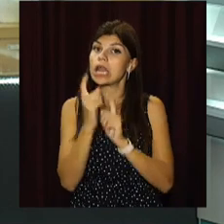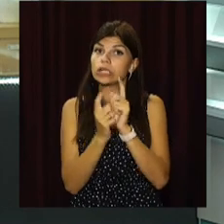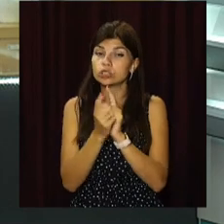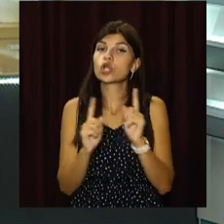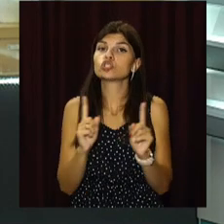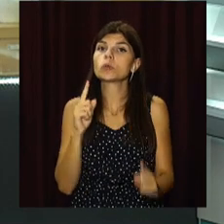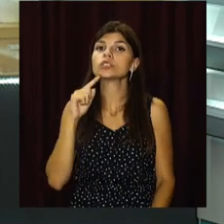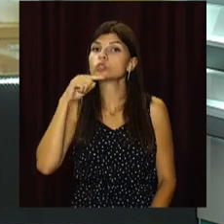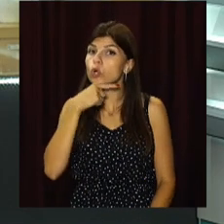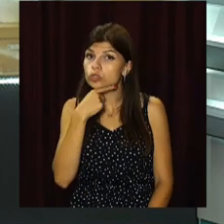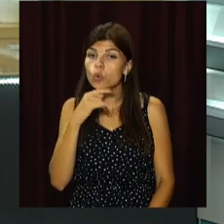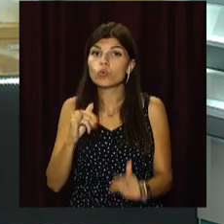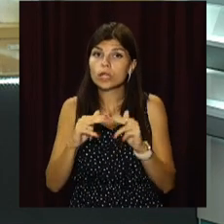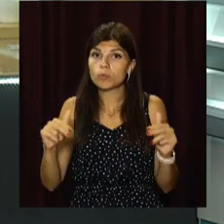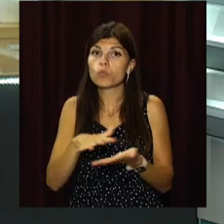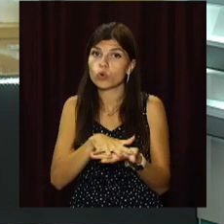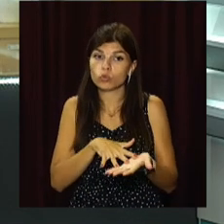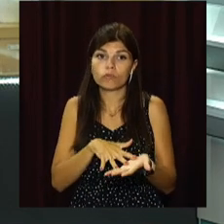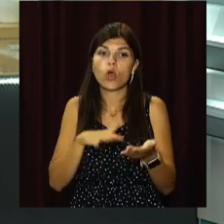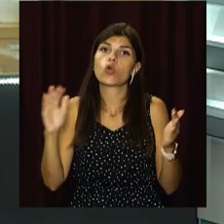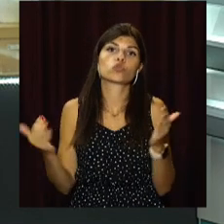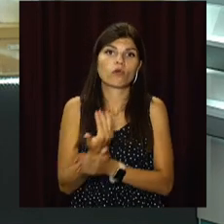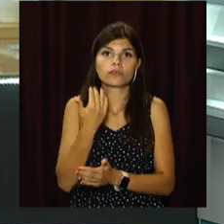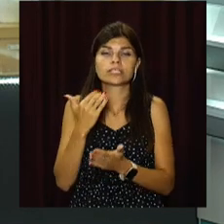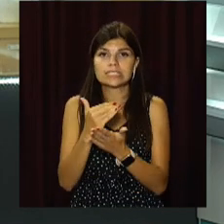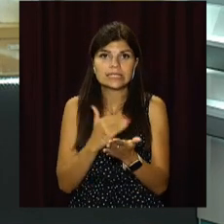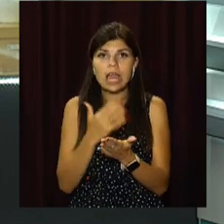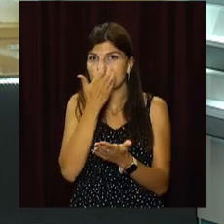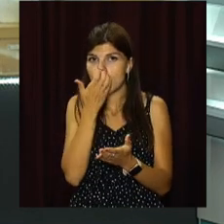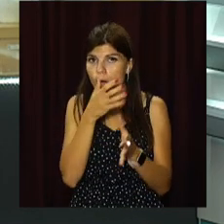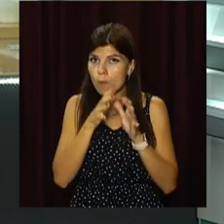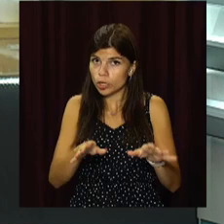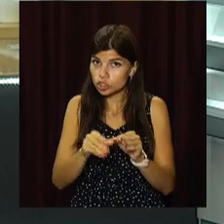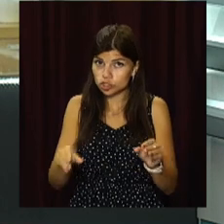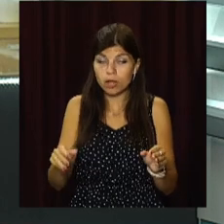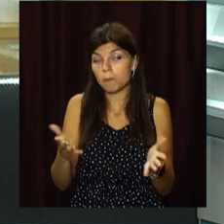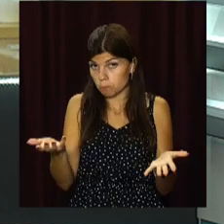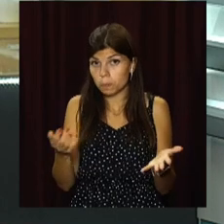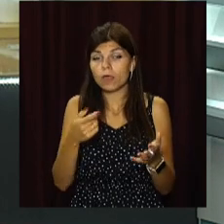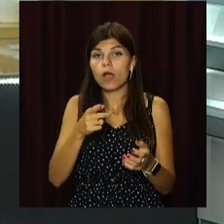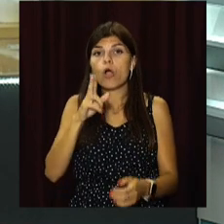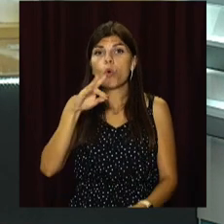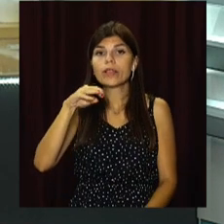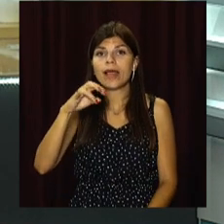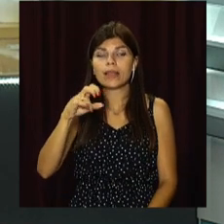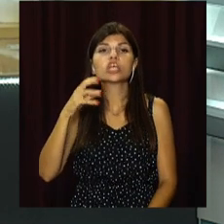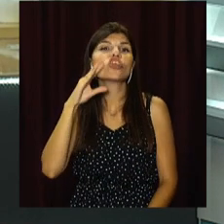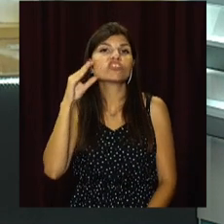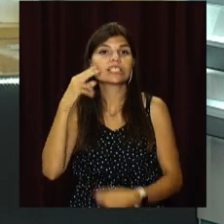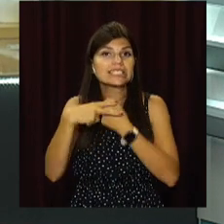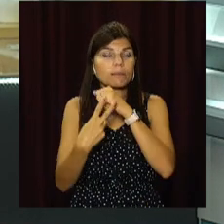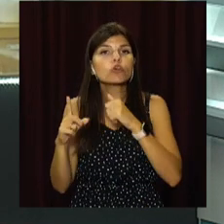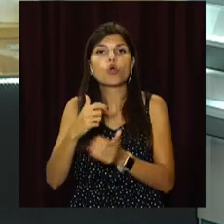щоб заощаджувати. У Дніпрі продовжують оновлювати систему теплопостачання. Зокрема, у котельні на Шевченка 17,